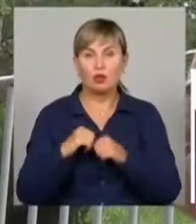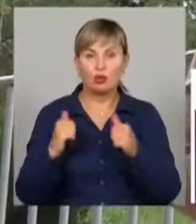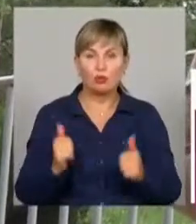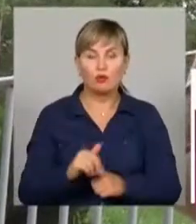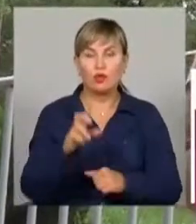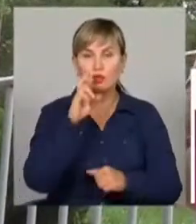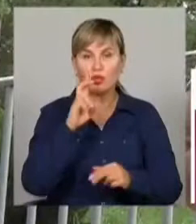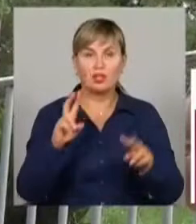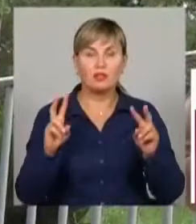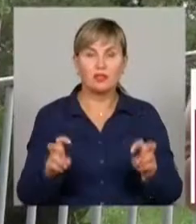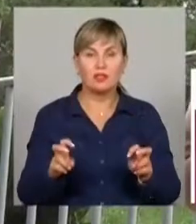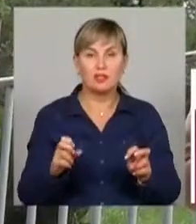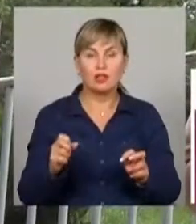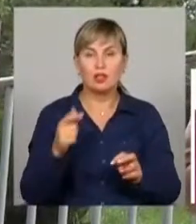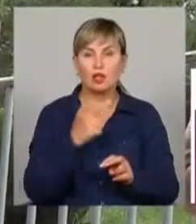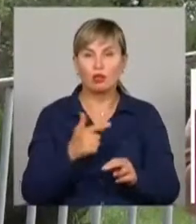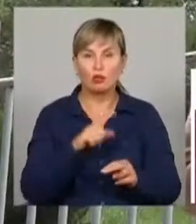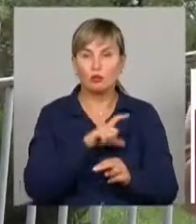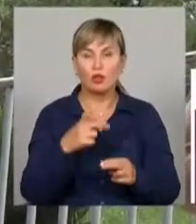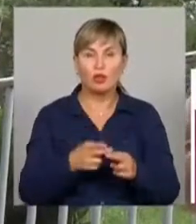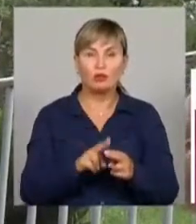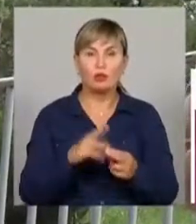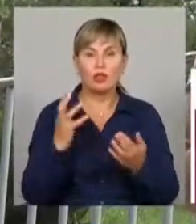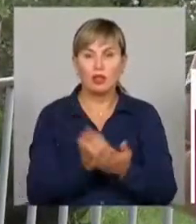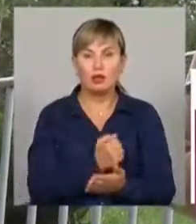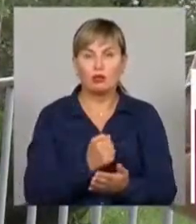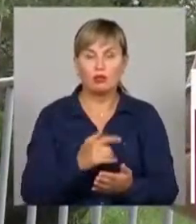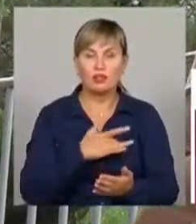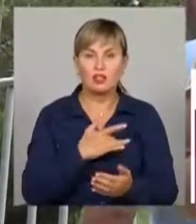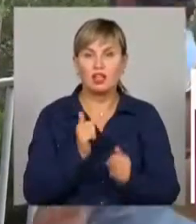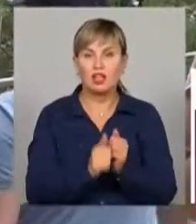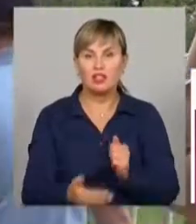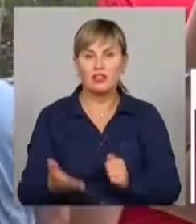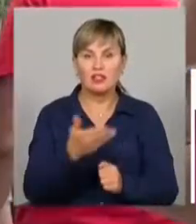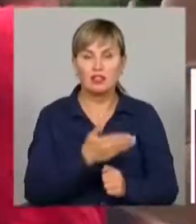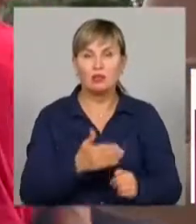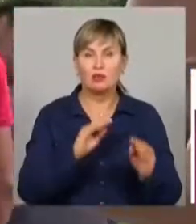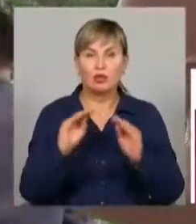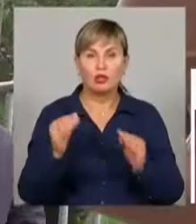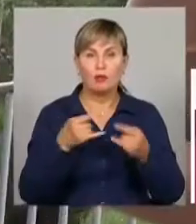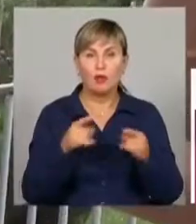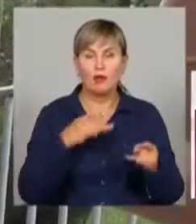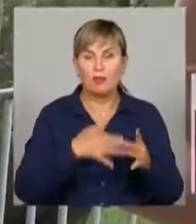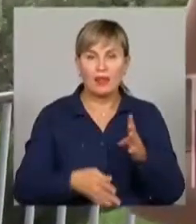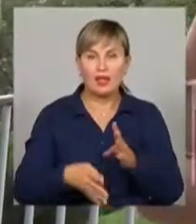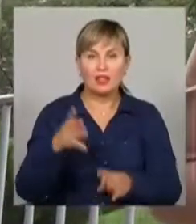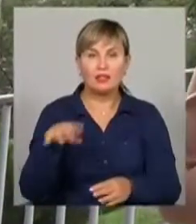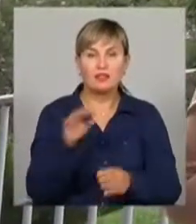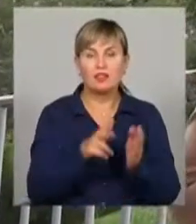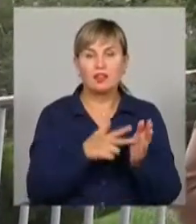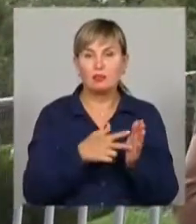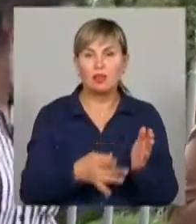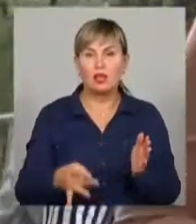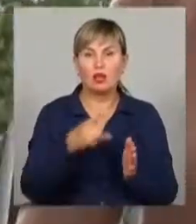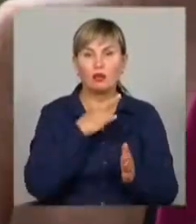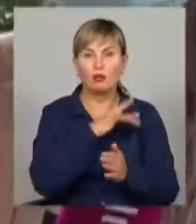государственным символам. Голубое полотнище, которое находит отклик в сердцах каждого из нас, украшает балконы многоэтажек всех 8 районов